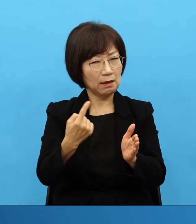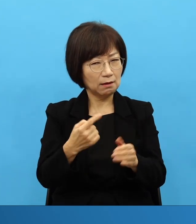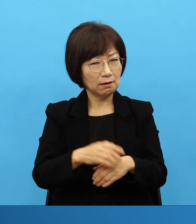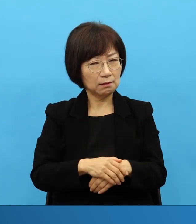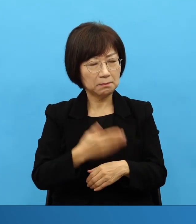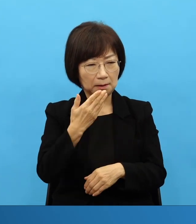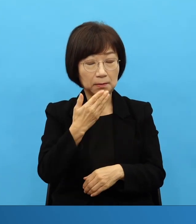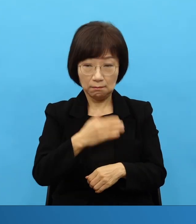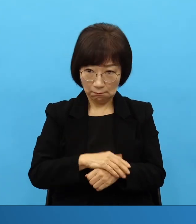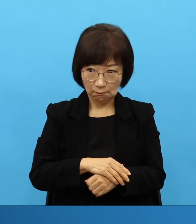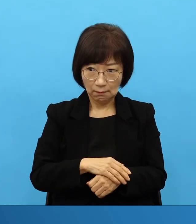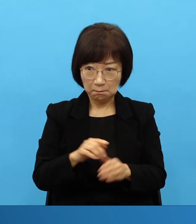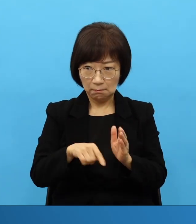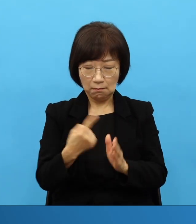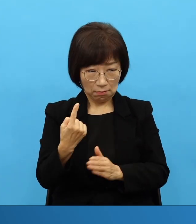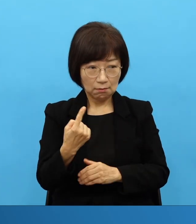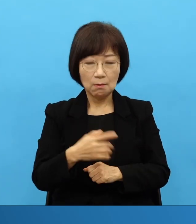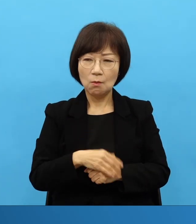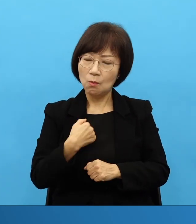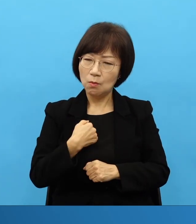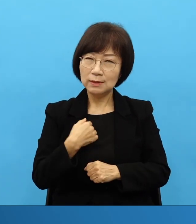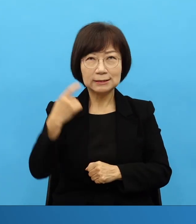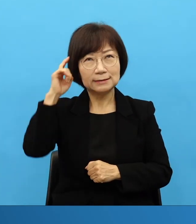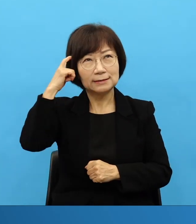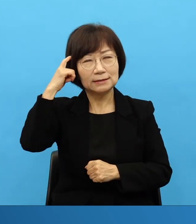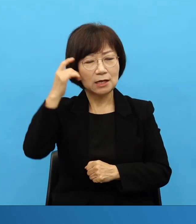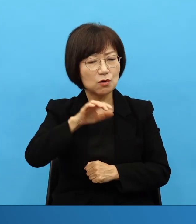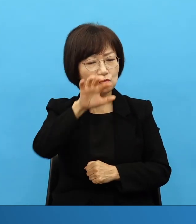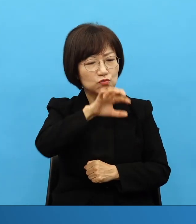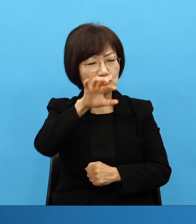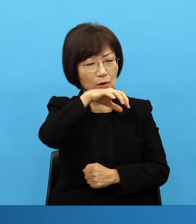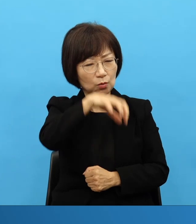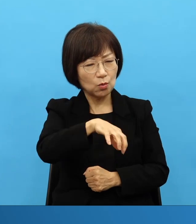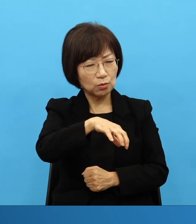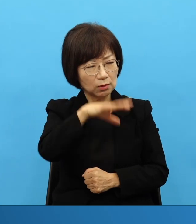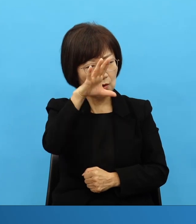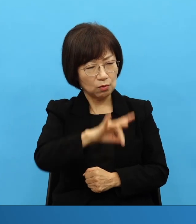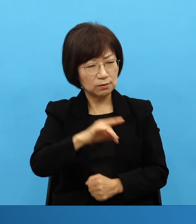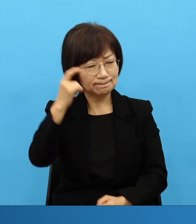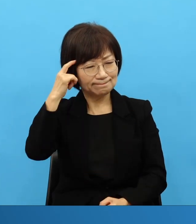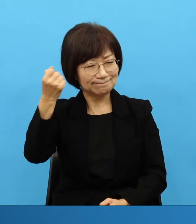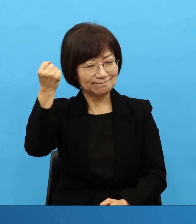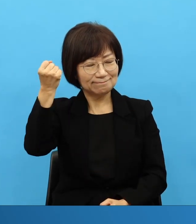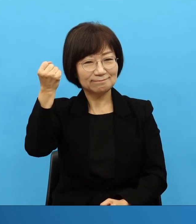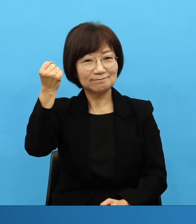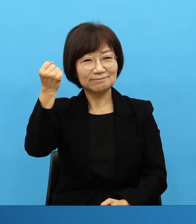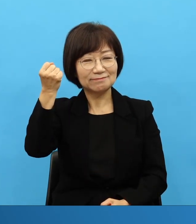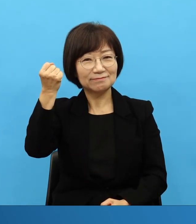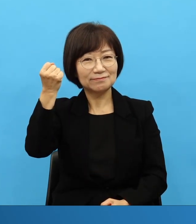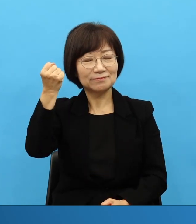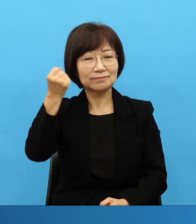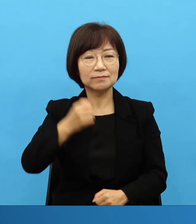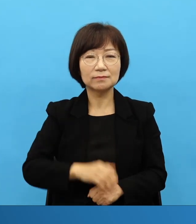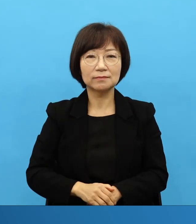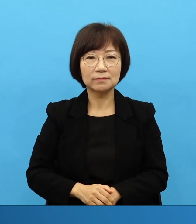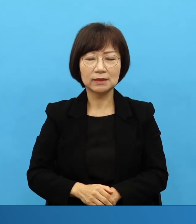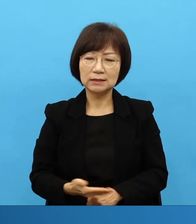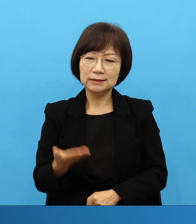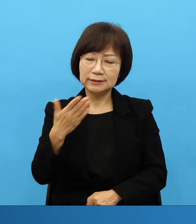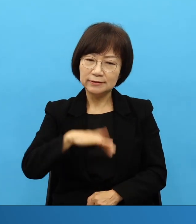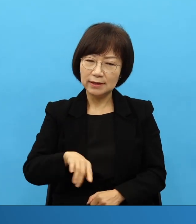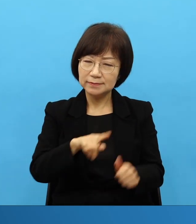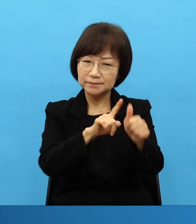I thought about it. He had a lot of land and this huge plot of land, and I thought maybe we could use it as a training spot. 근데 이 사람 가만